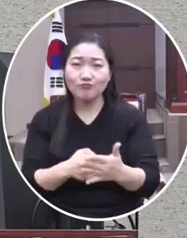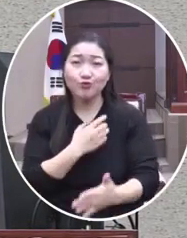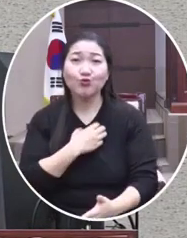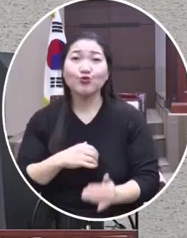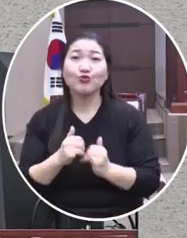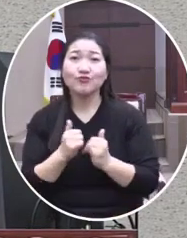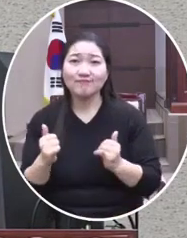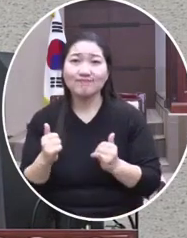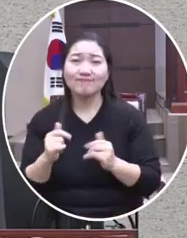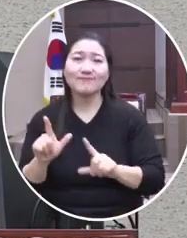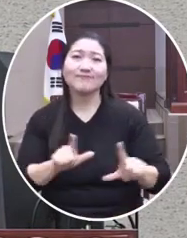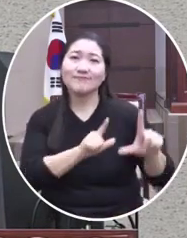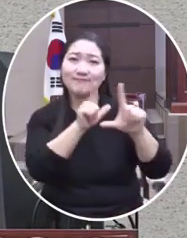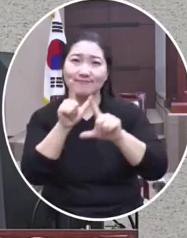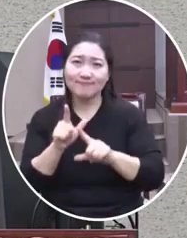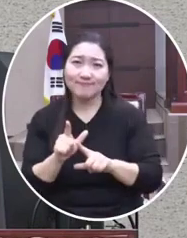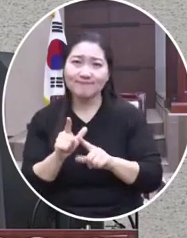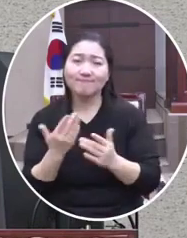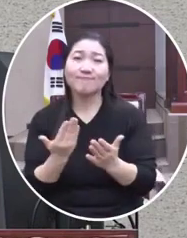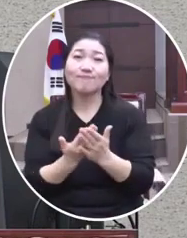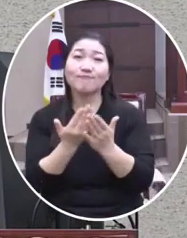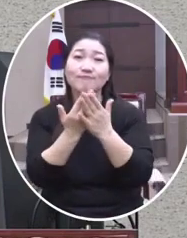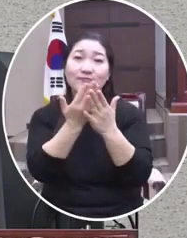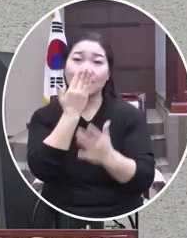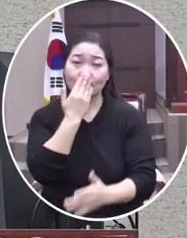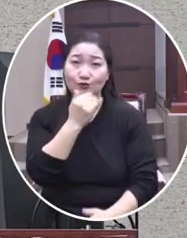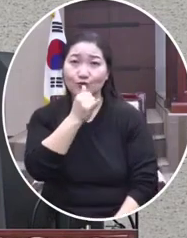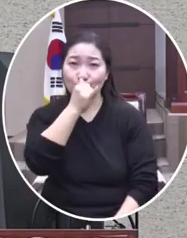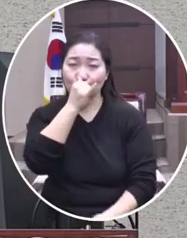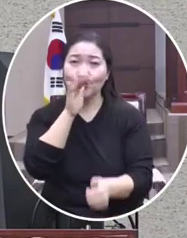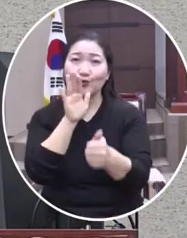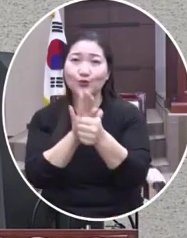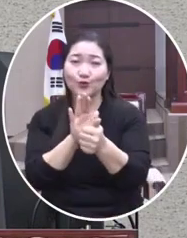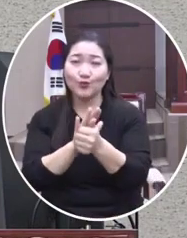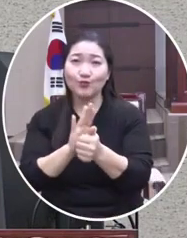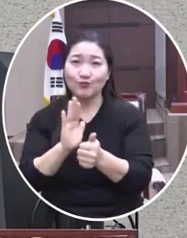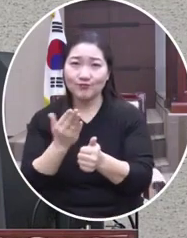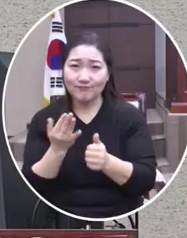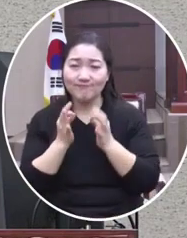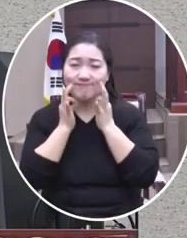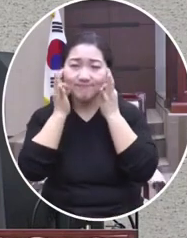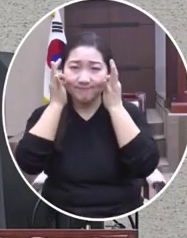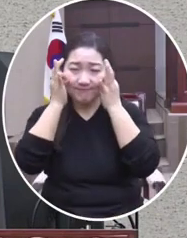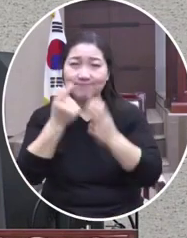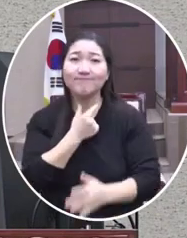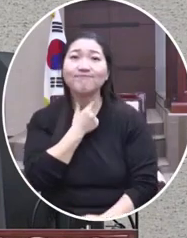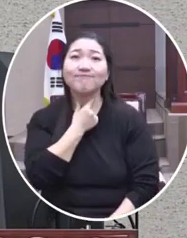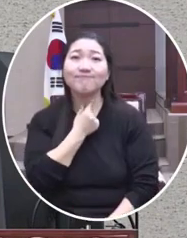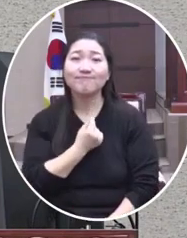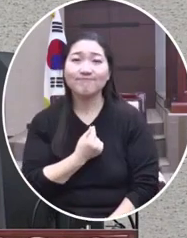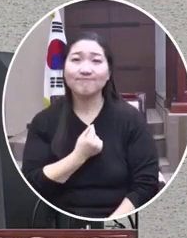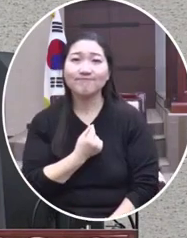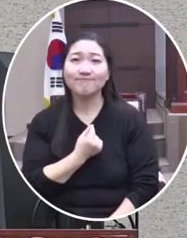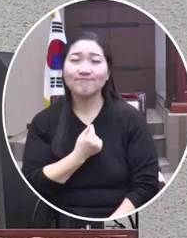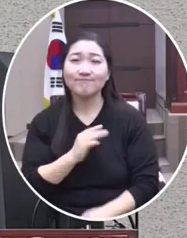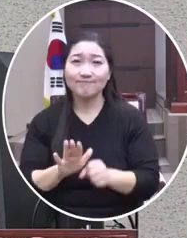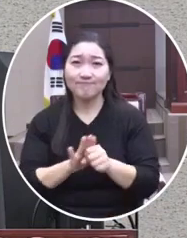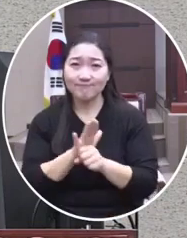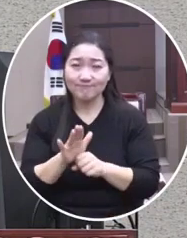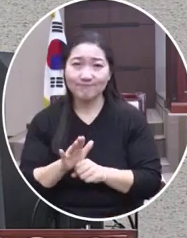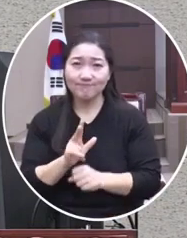국민의 윤택한 삶의 실 향상에 도움이 되길 간절히 바랍니다 진행하는